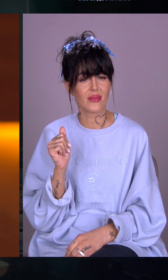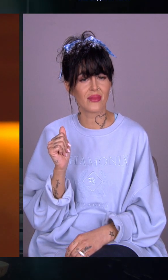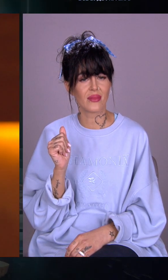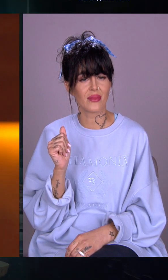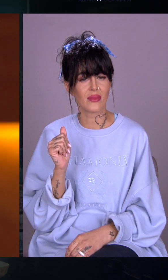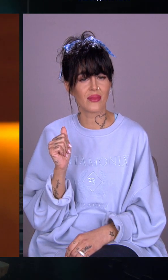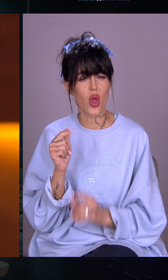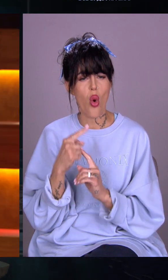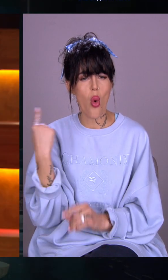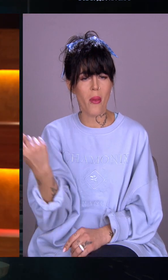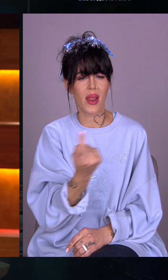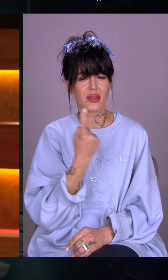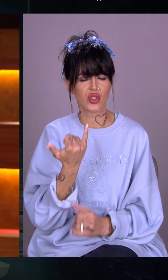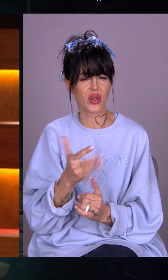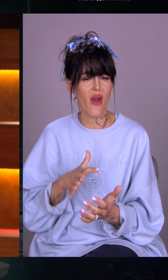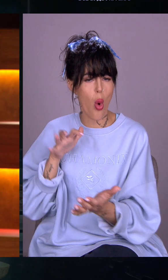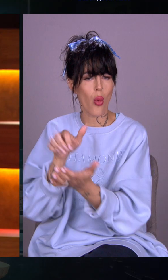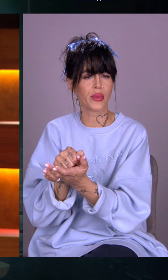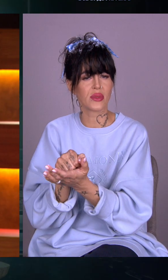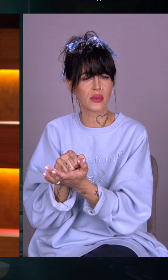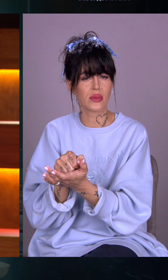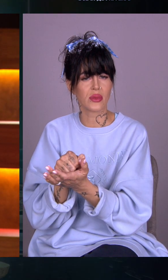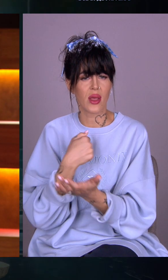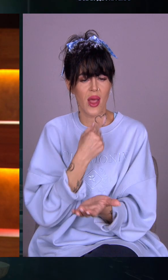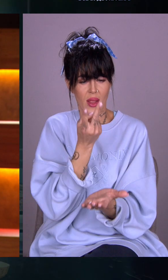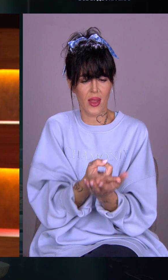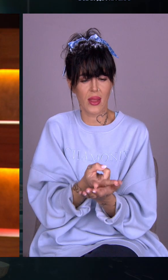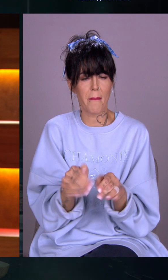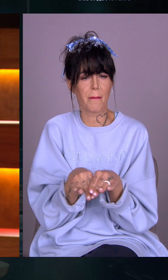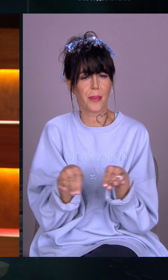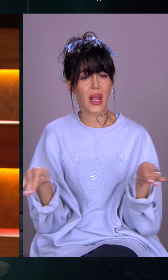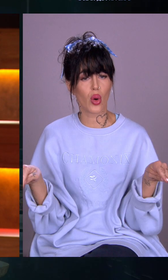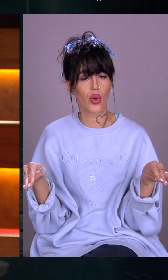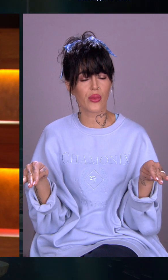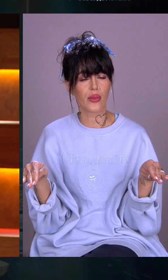Область в окупації. Я лежу на підлозі,